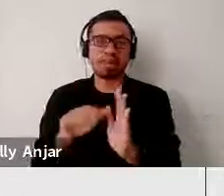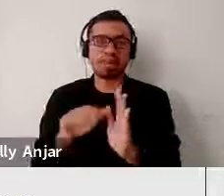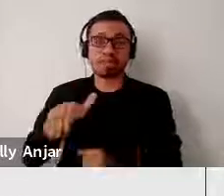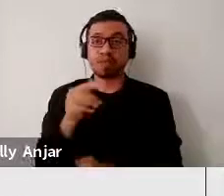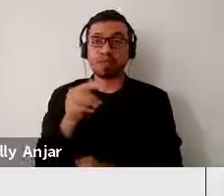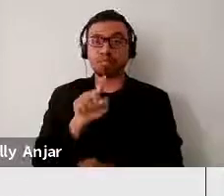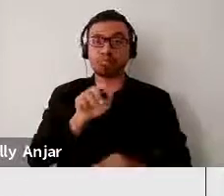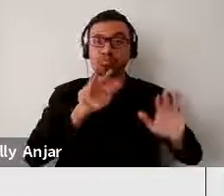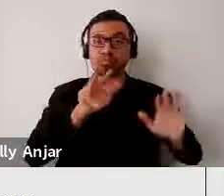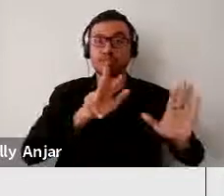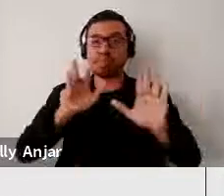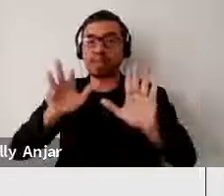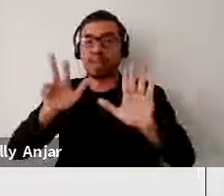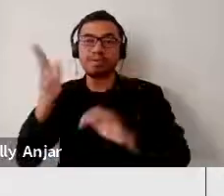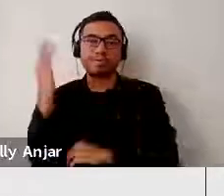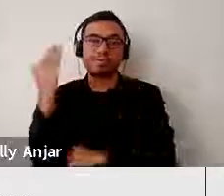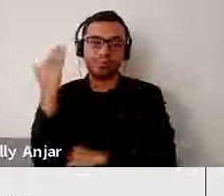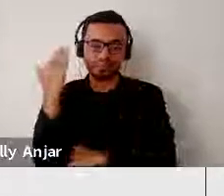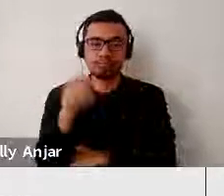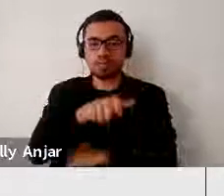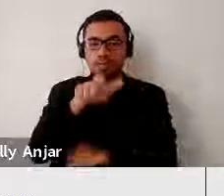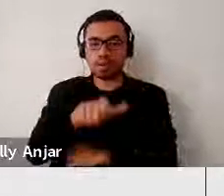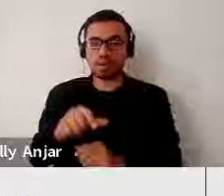1998, mereka sangat tangguh.